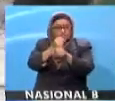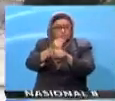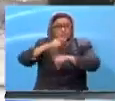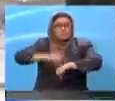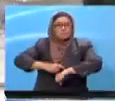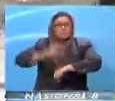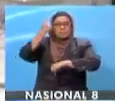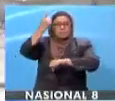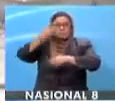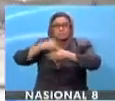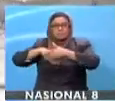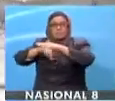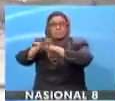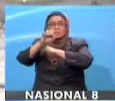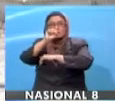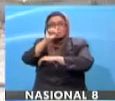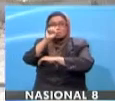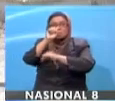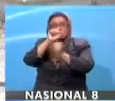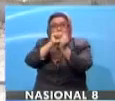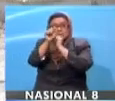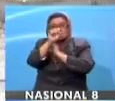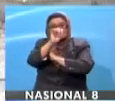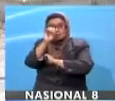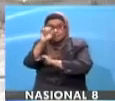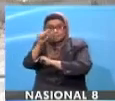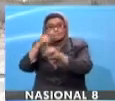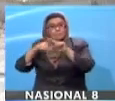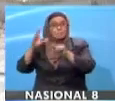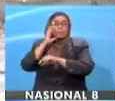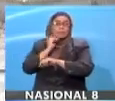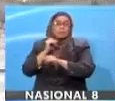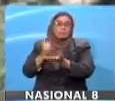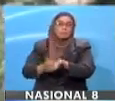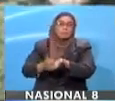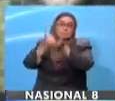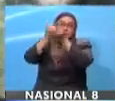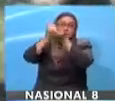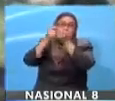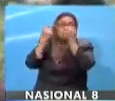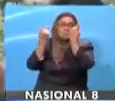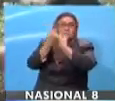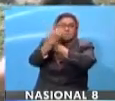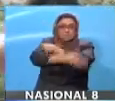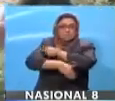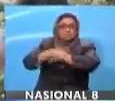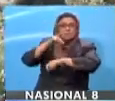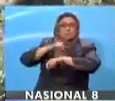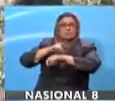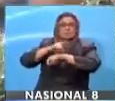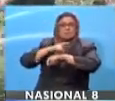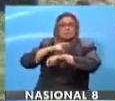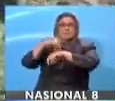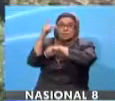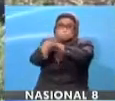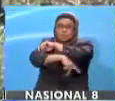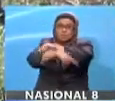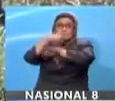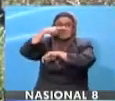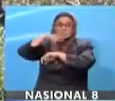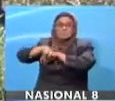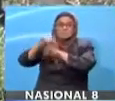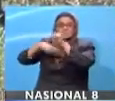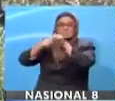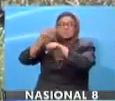kali menyertai Sukan C. Namun pengalamannya membantu skuad negara dalam Asia Beach Games di Phuket, Thailand tahun lepas mengumpul pingat